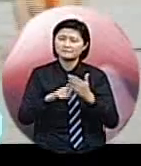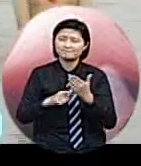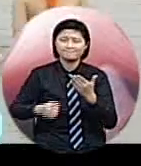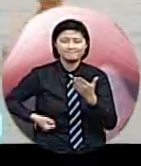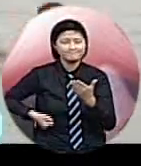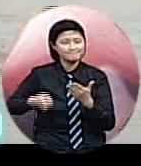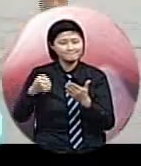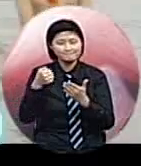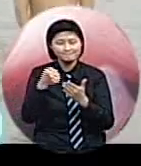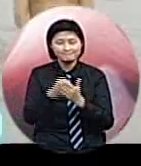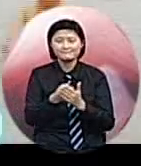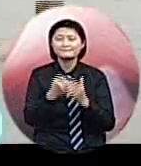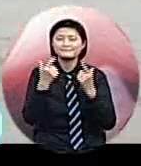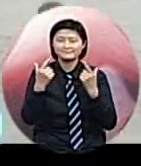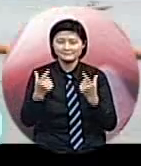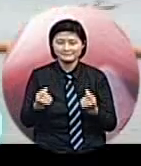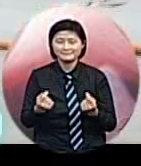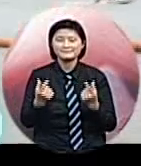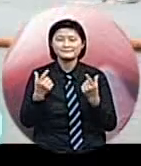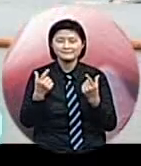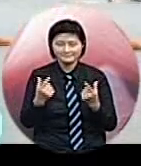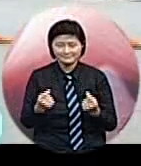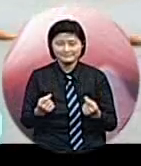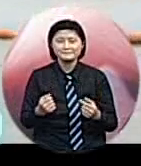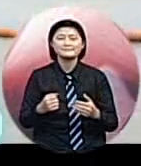먹기 달렸더라.